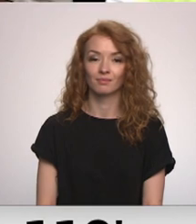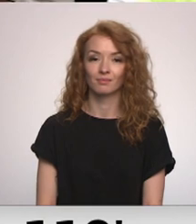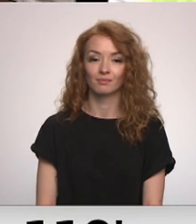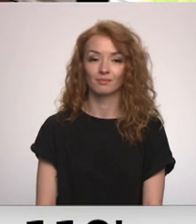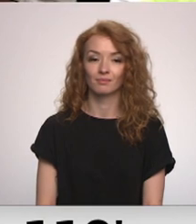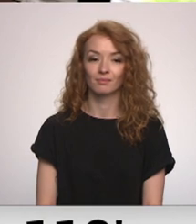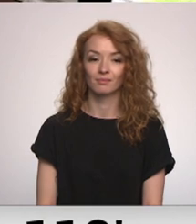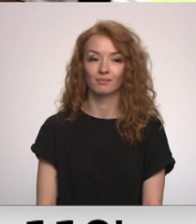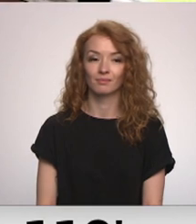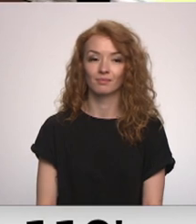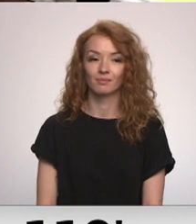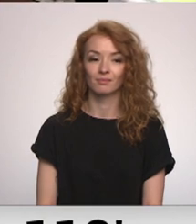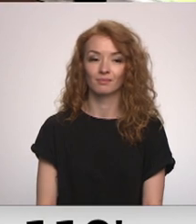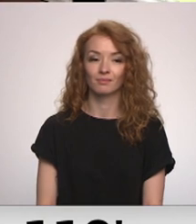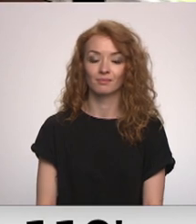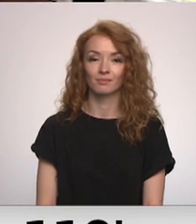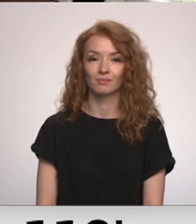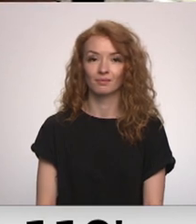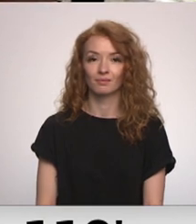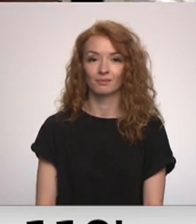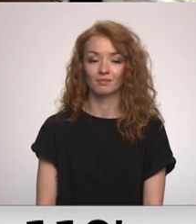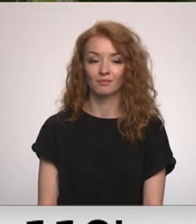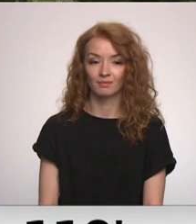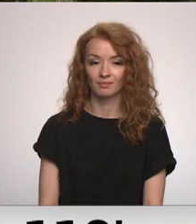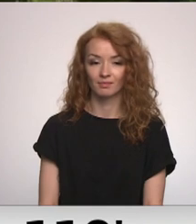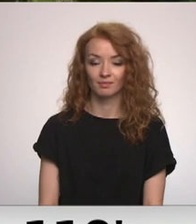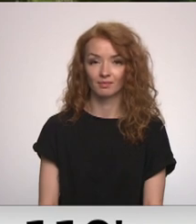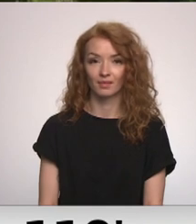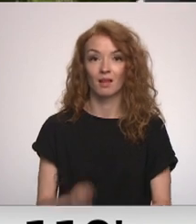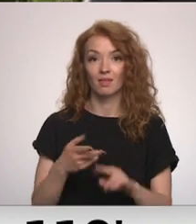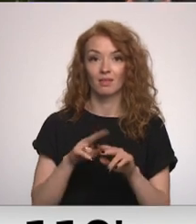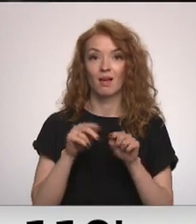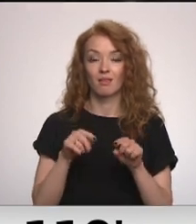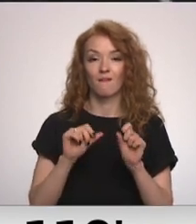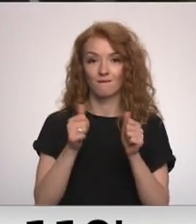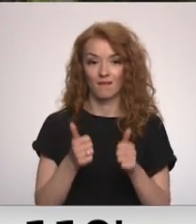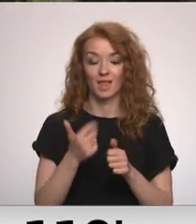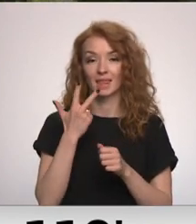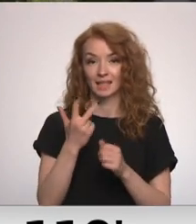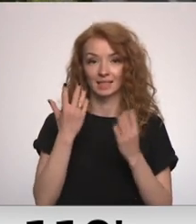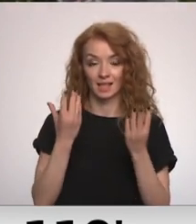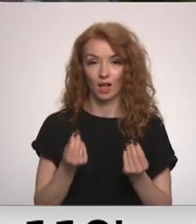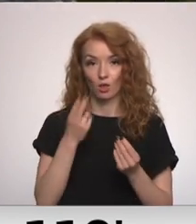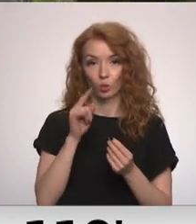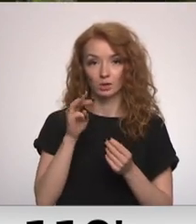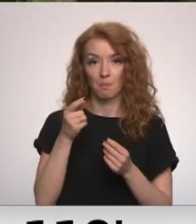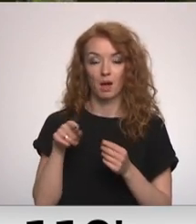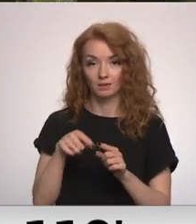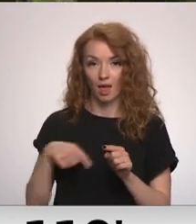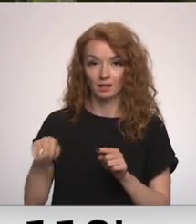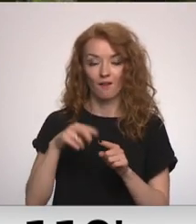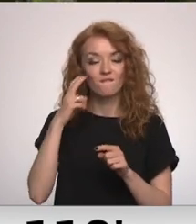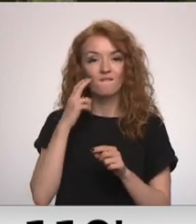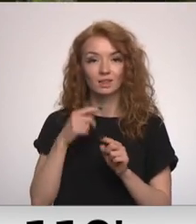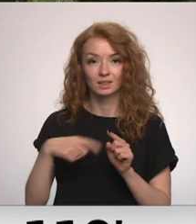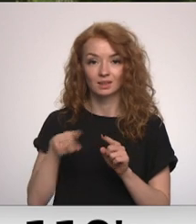44. Yankee, Lima, Zero, Whiskey, Fox. Lūk šādi. Trīs dienas no Usmas ezera vecākās salas